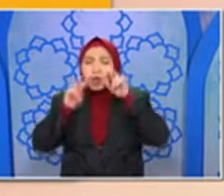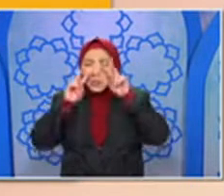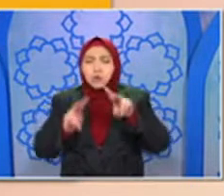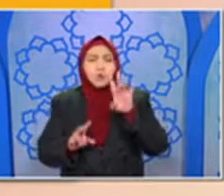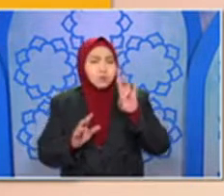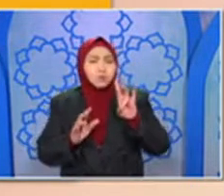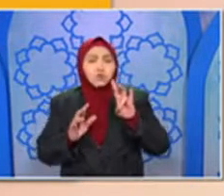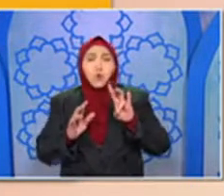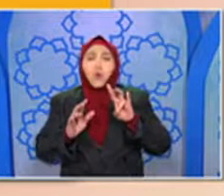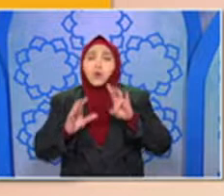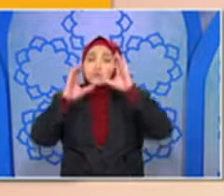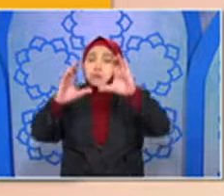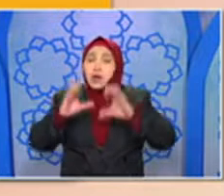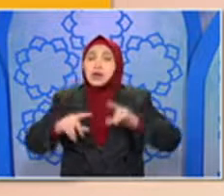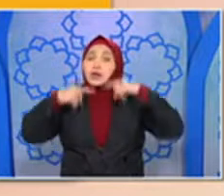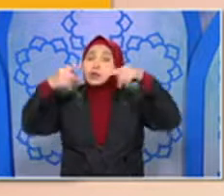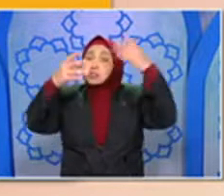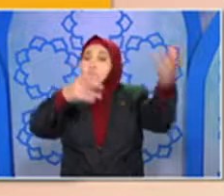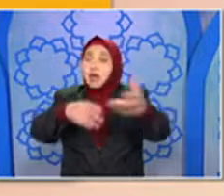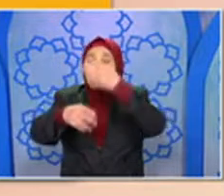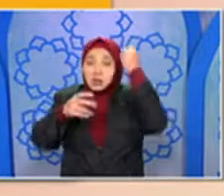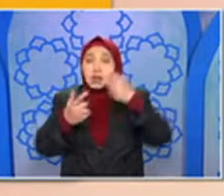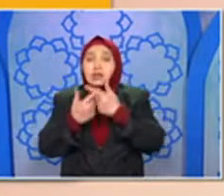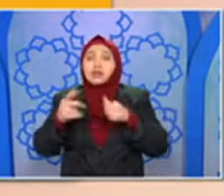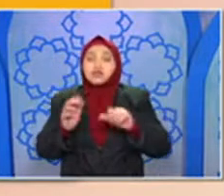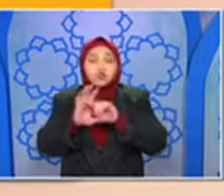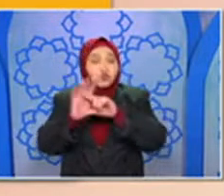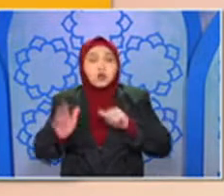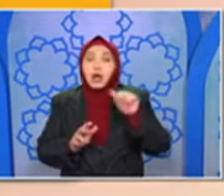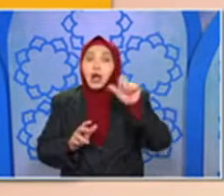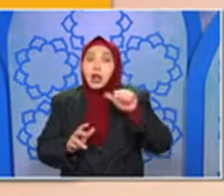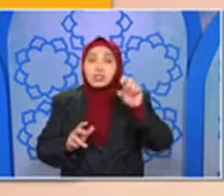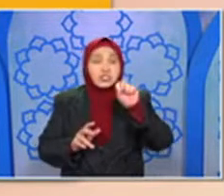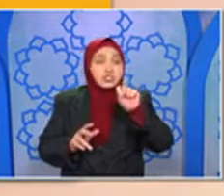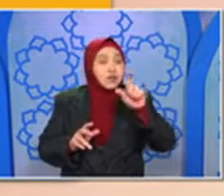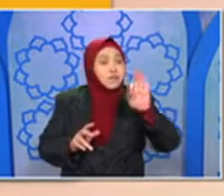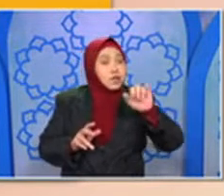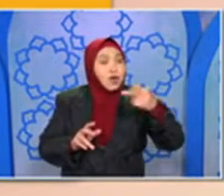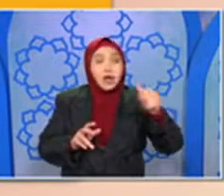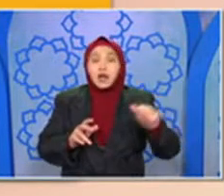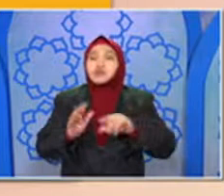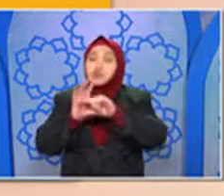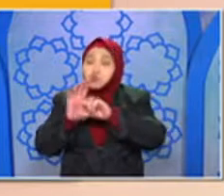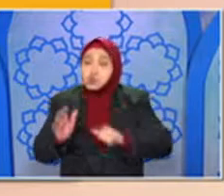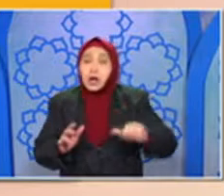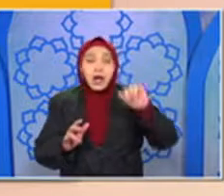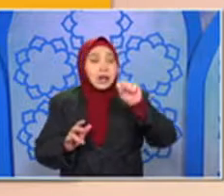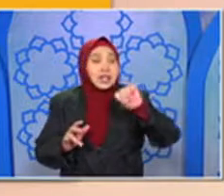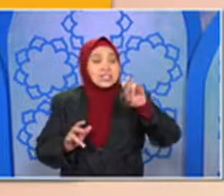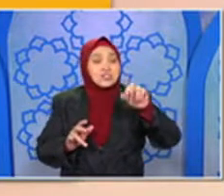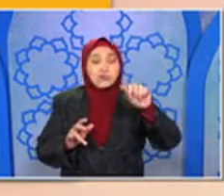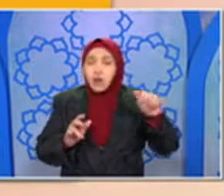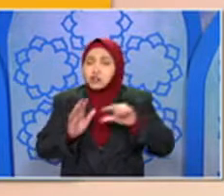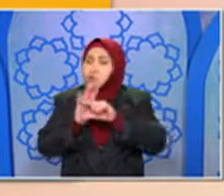formula kejayaan daripada surah Al-Musabbihat. Kita melihat daripada surah Al-Isra. Kita akan melihat kepada